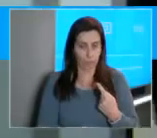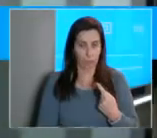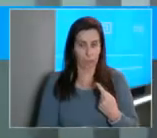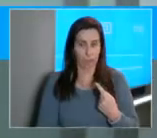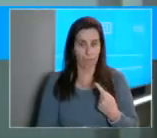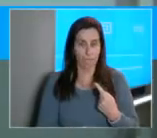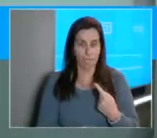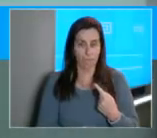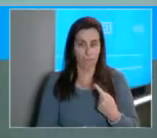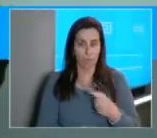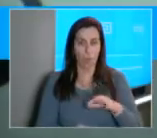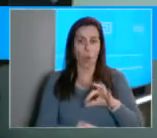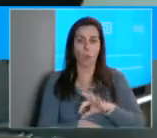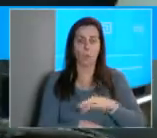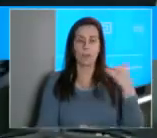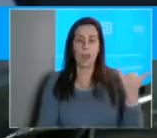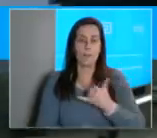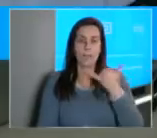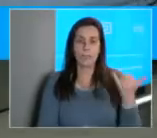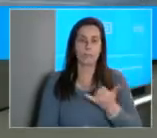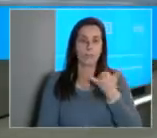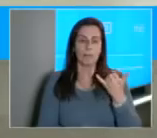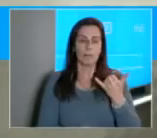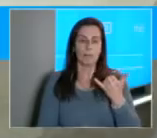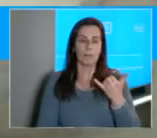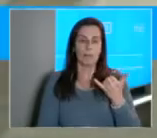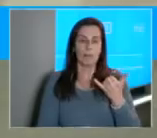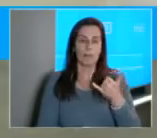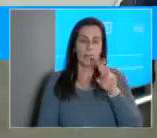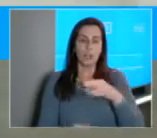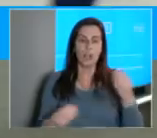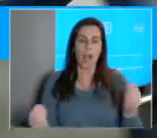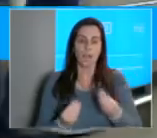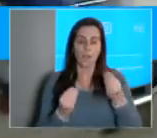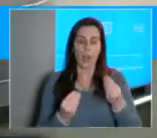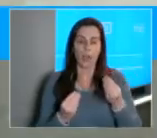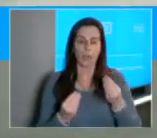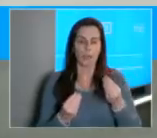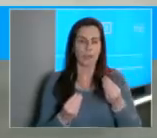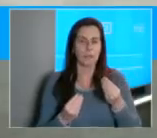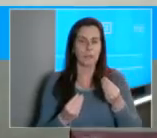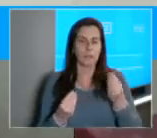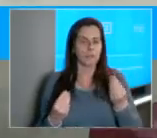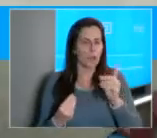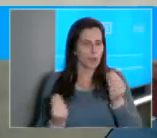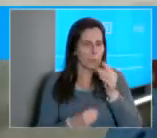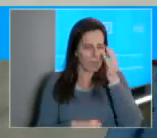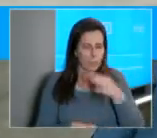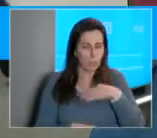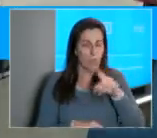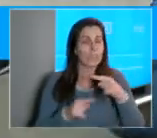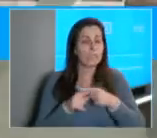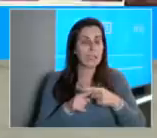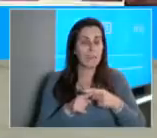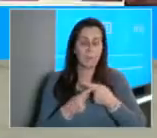אחורה, רופאים תמיד מסתכלים על יש דבר שנקרא דגל אדום, דבר שצריך להיזהר ממנו. יש לנו